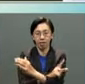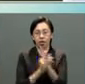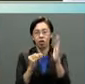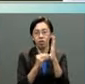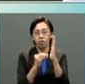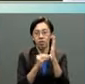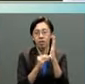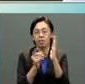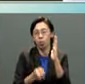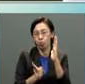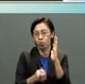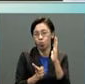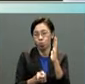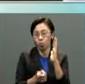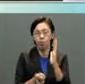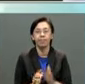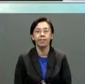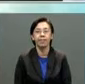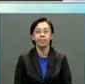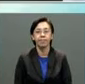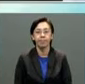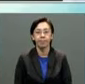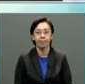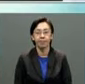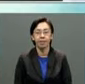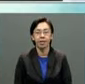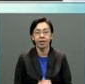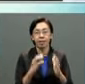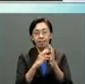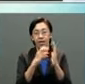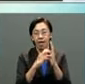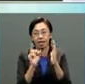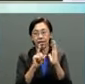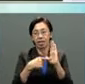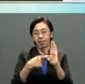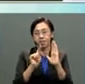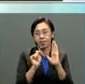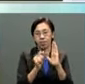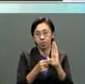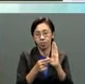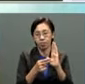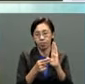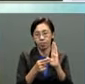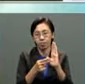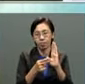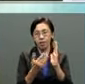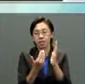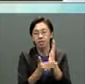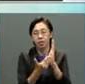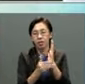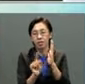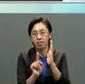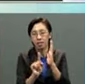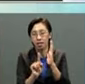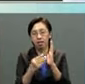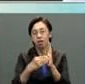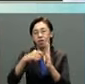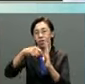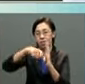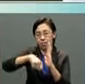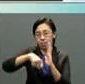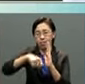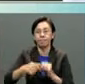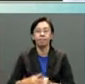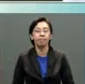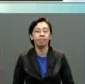พมหานครยังคงเดิมนะครับแล้วก็ภาคกลางอยู่ที่ปทุมธานีแล้วก็ตะวันออกเฉียงเหนือคือนครราชสีม